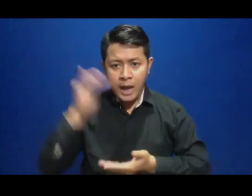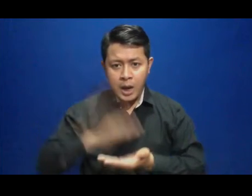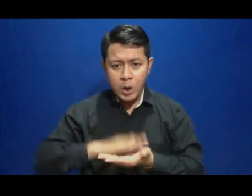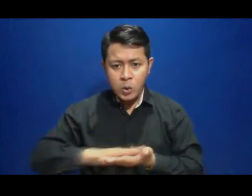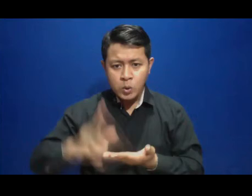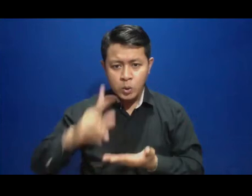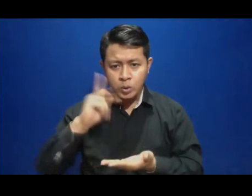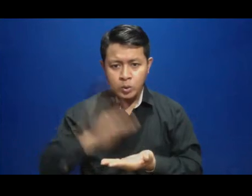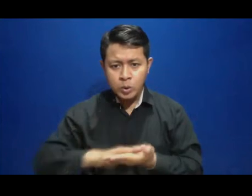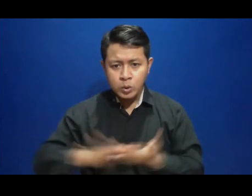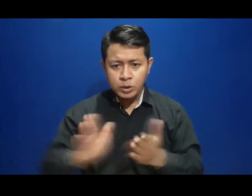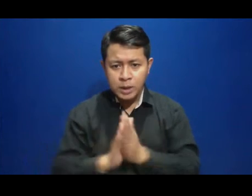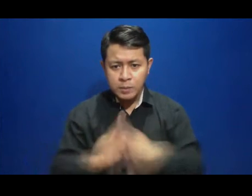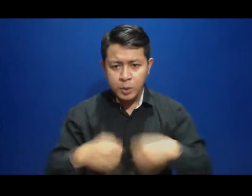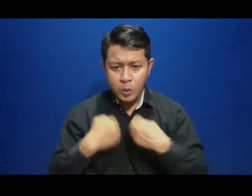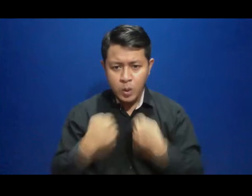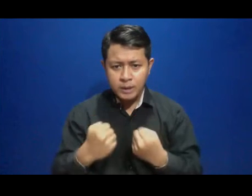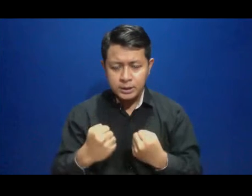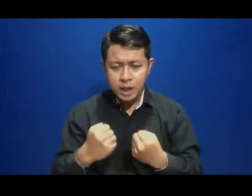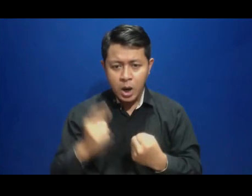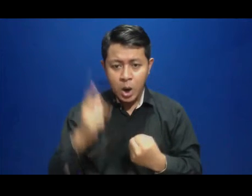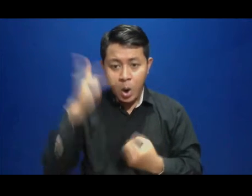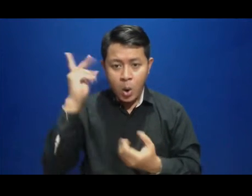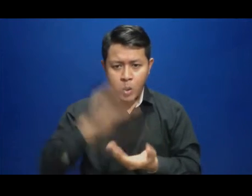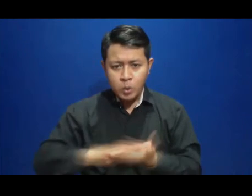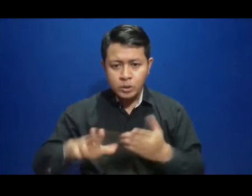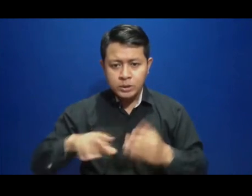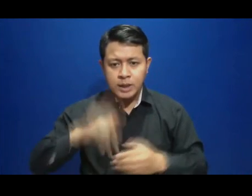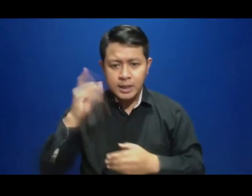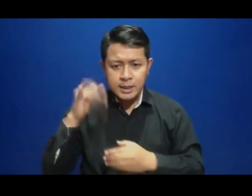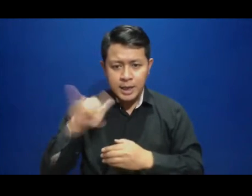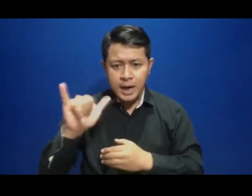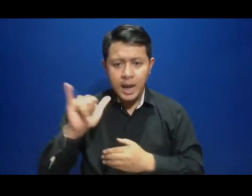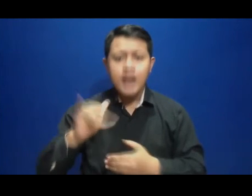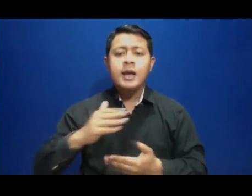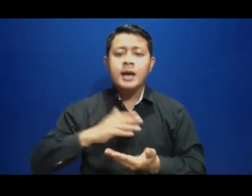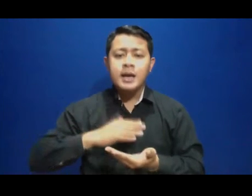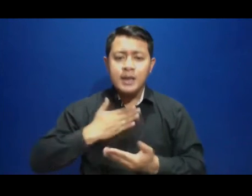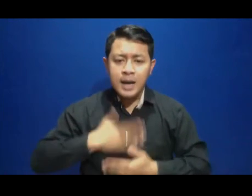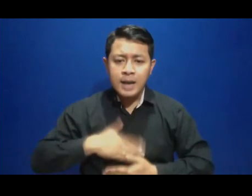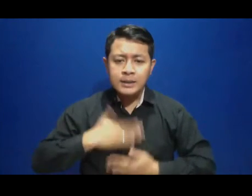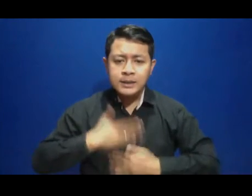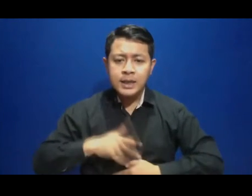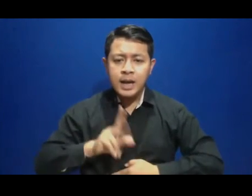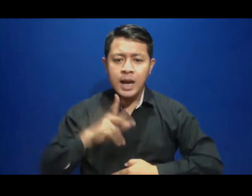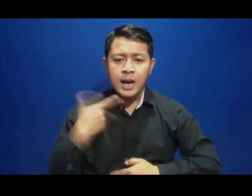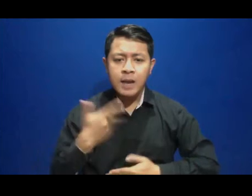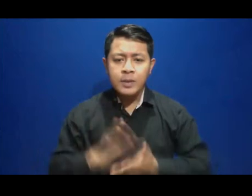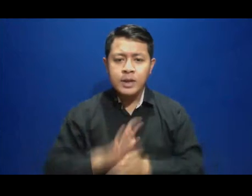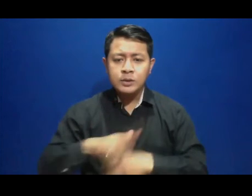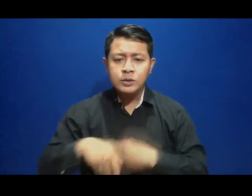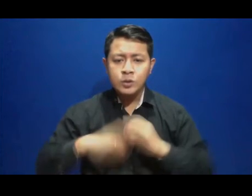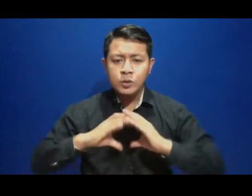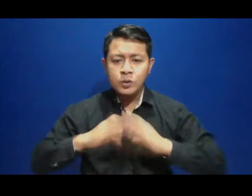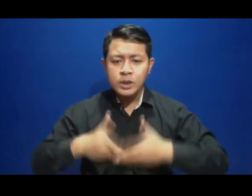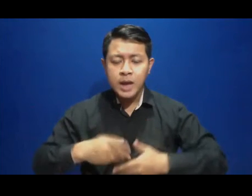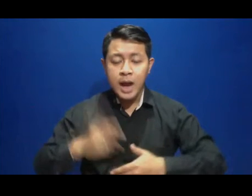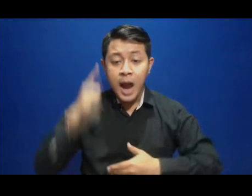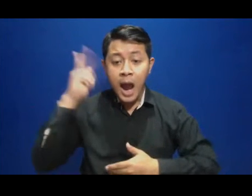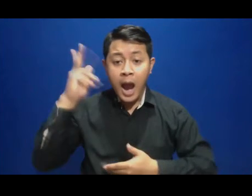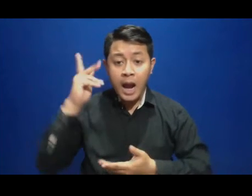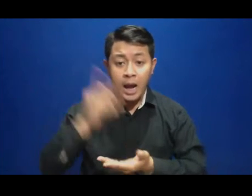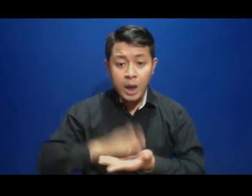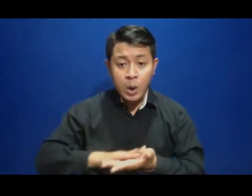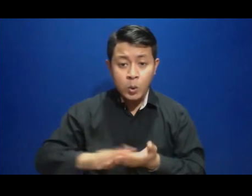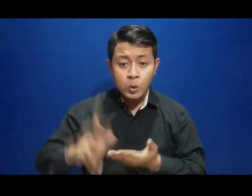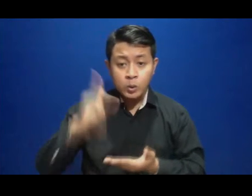yang kudus, kudus dan berkuasa, kudus dan kekal, kasihanilah kami dan seluruh dunia. Allah